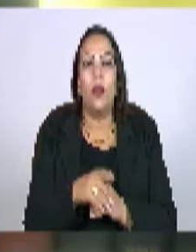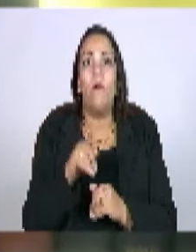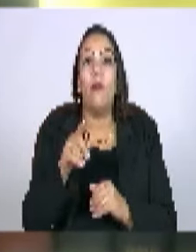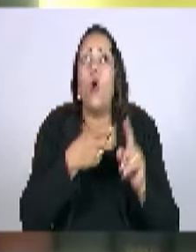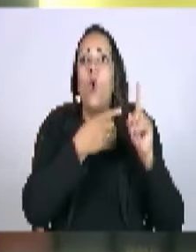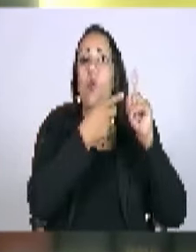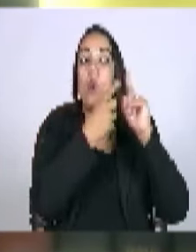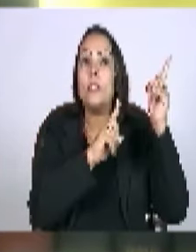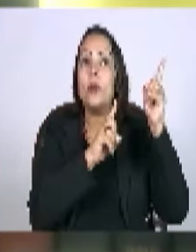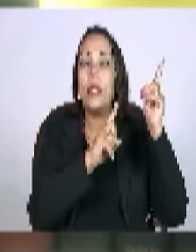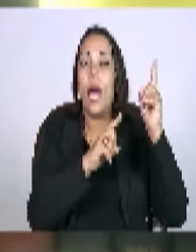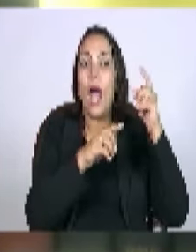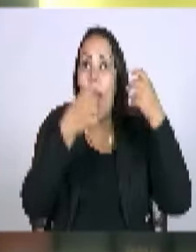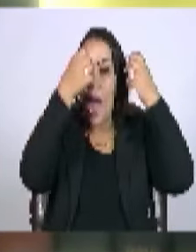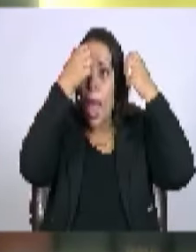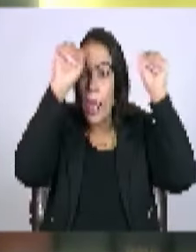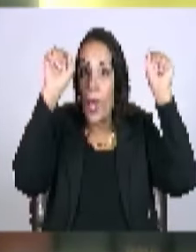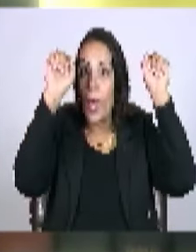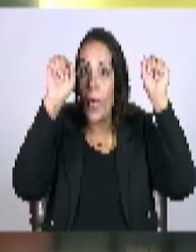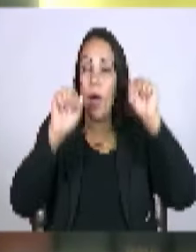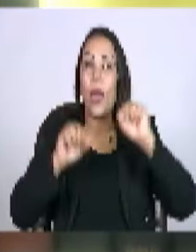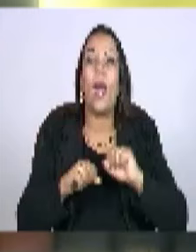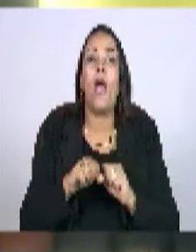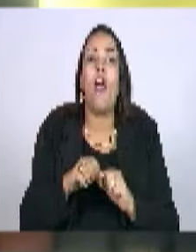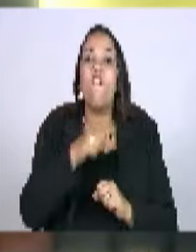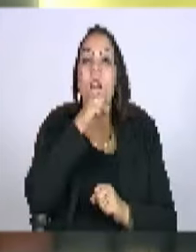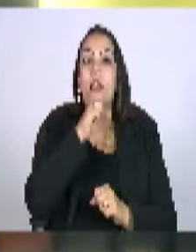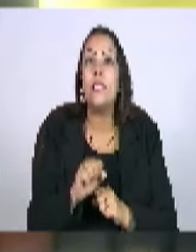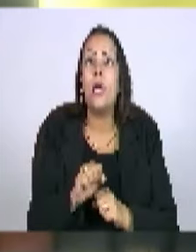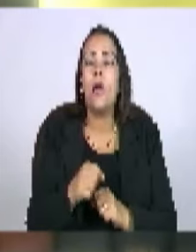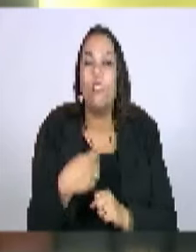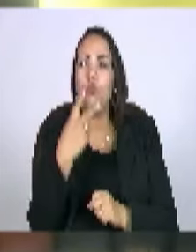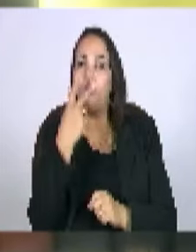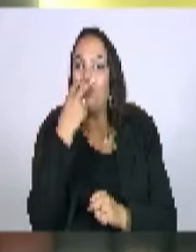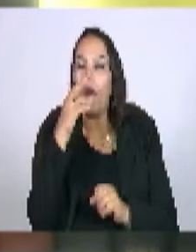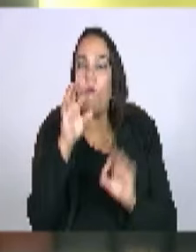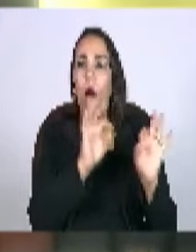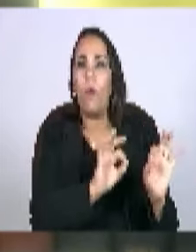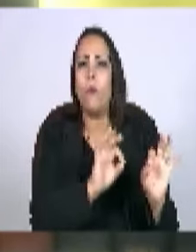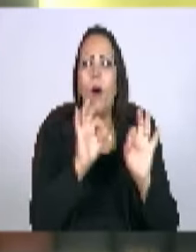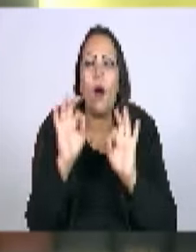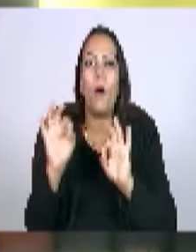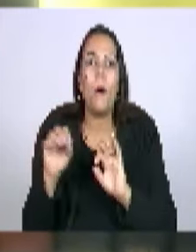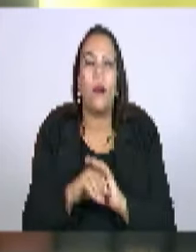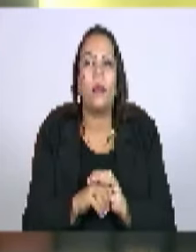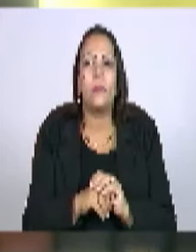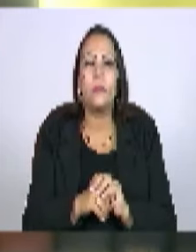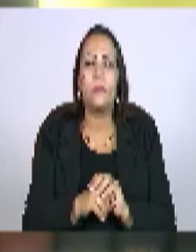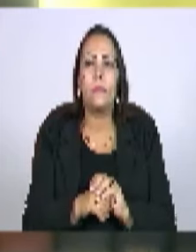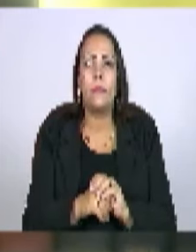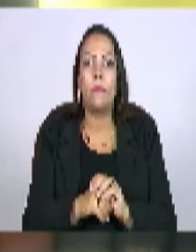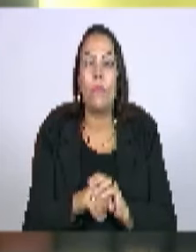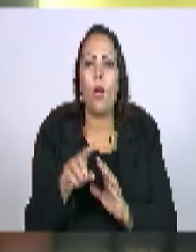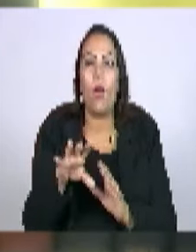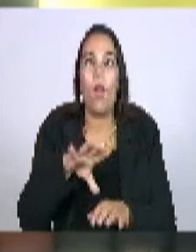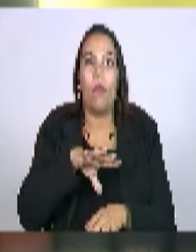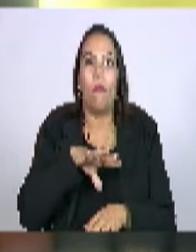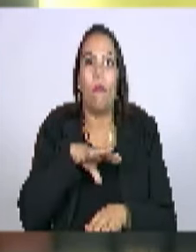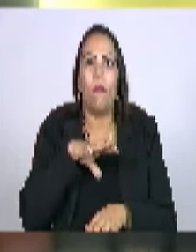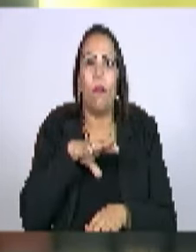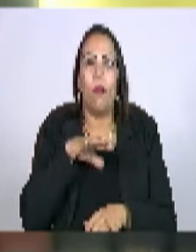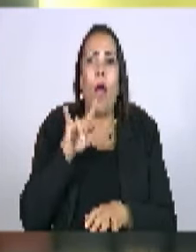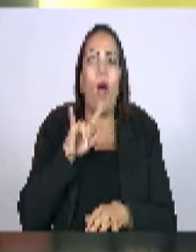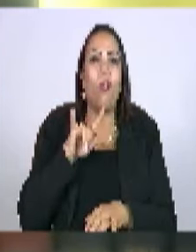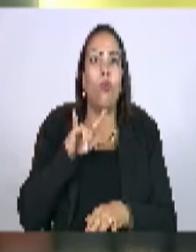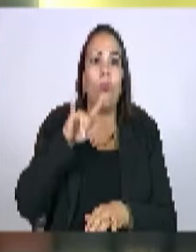وزيره الخارجيه الاسرائيليه تسيبني ليفني وكانت بتواجه نفس الموقف وخافت ولم تهبط